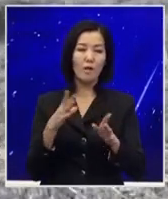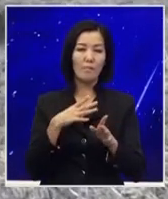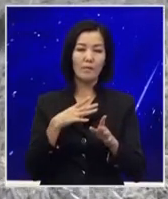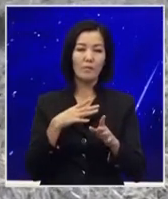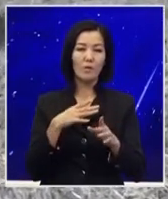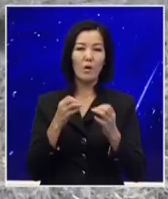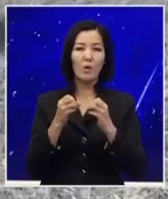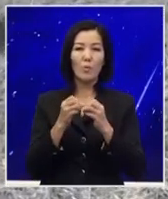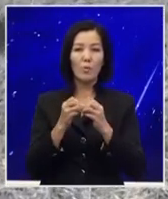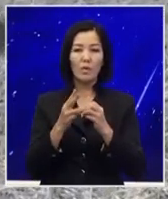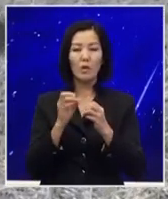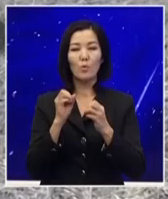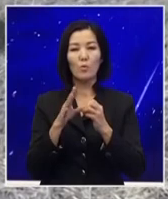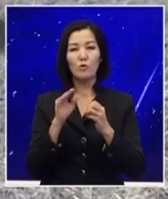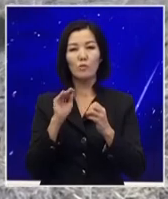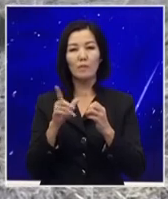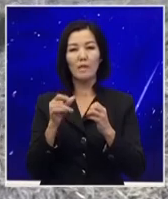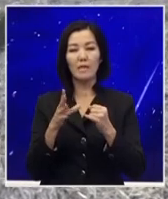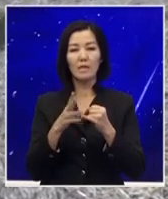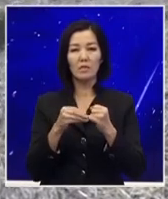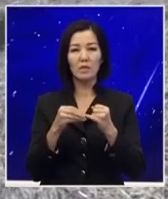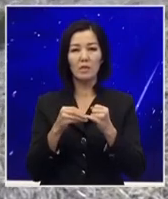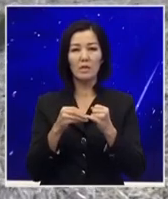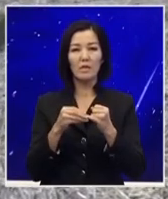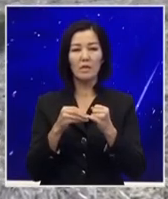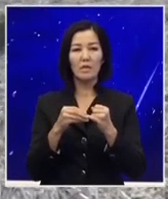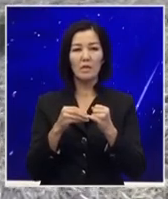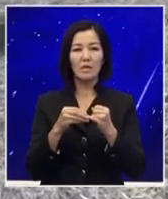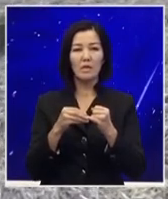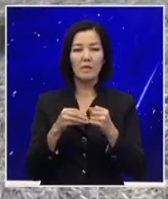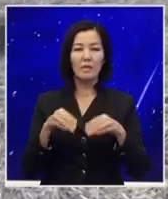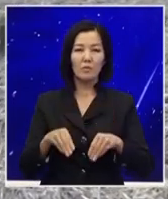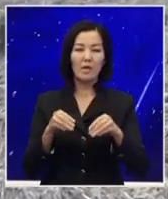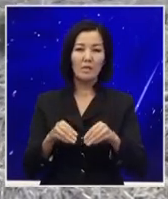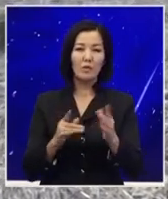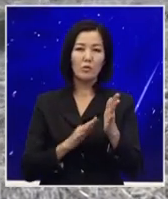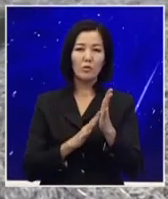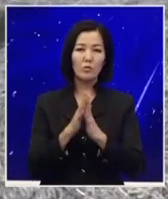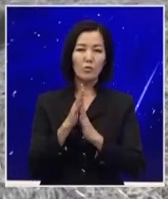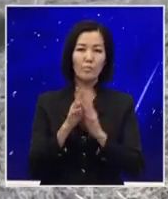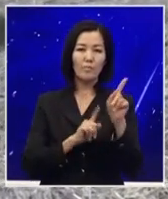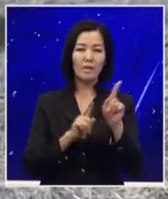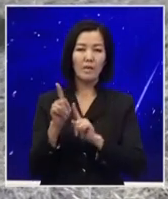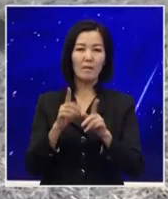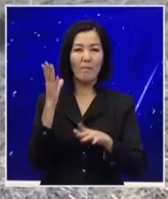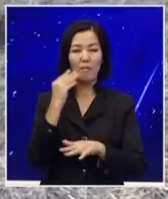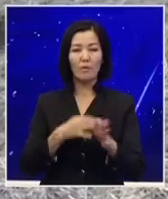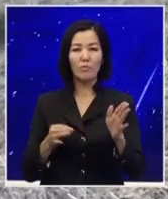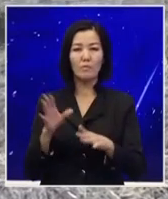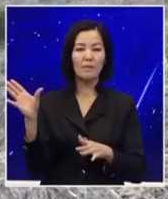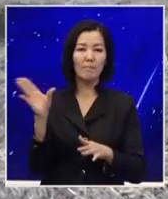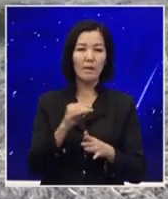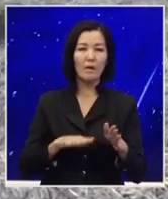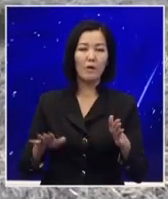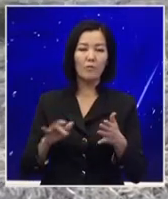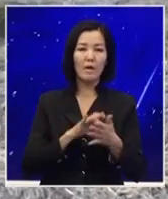сыртында 12-13 мың гектар жерге көп жылдық шөп егіліп, көп жылдық шөпте осы Алматы облысының барлық